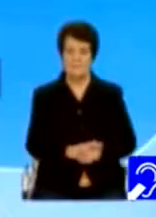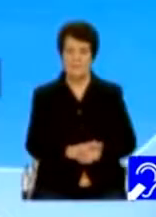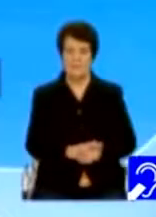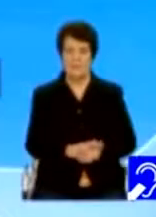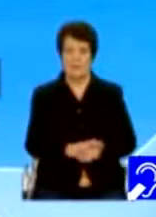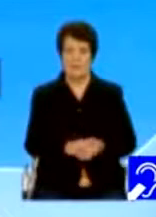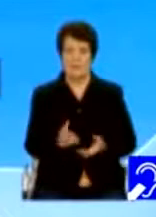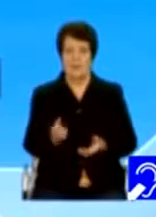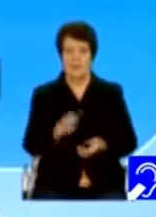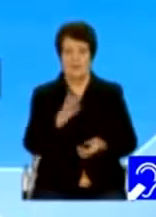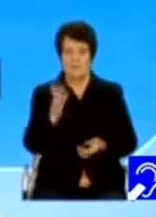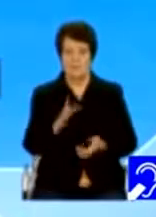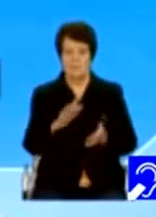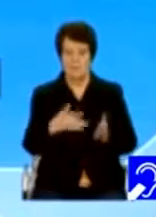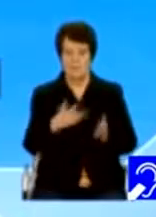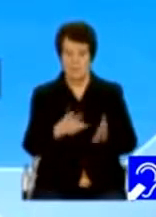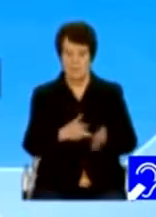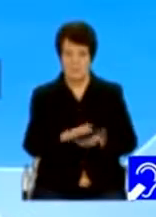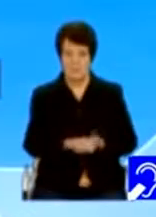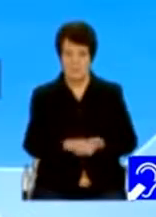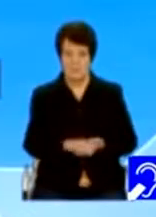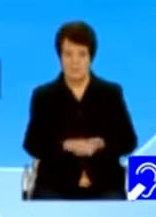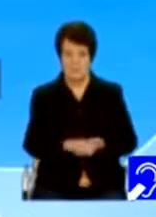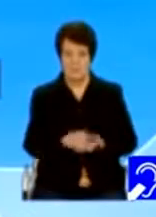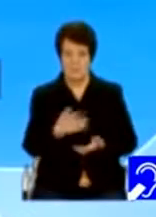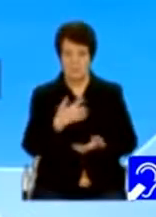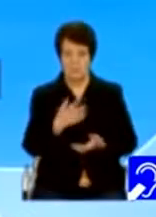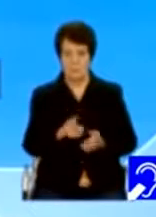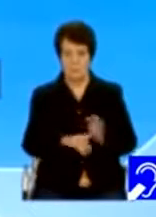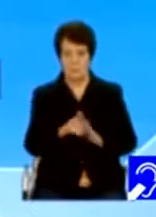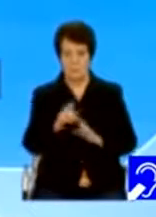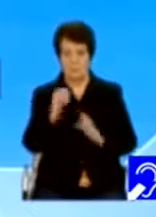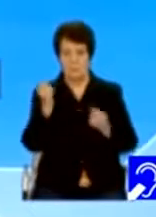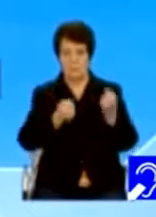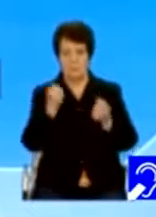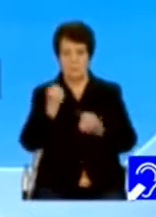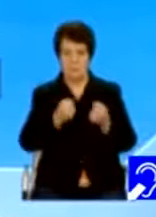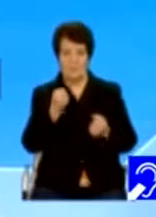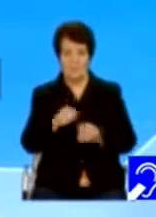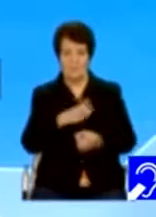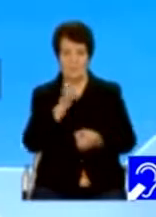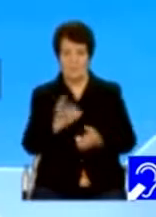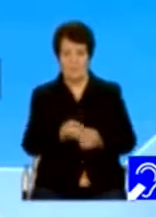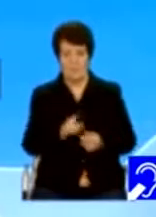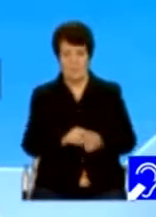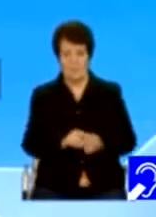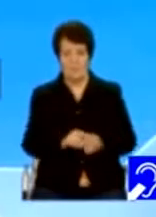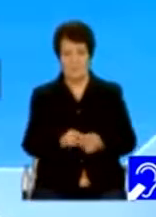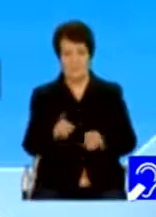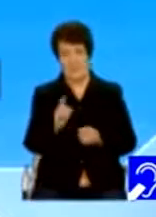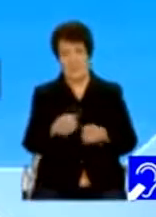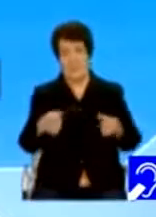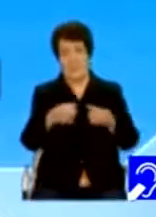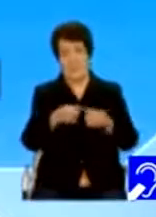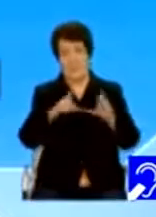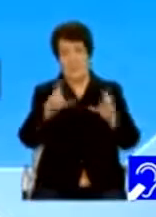astăzi am mers la centru de medicină legală și mi-au scos loviturile, zvânăt împrejur, dar unde? Asta e prețul campanii. E, nu le